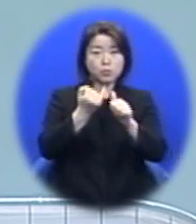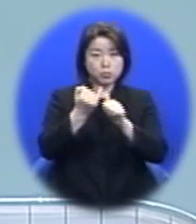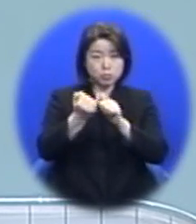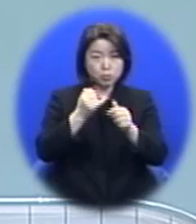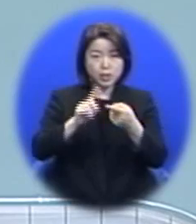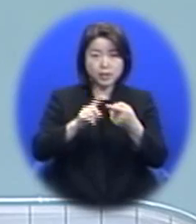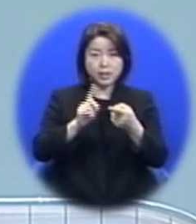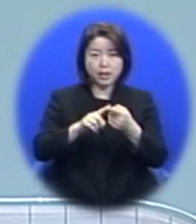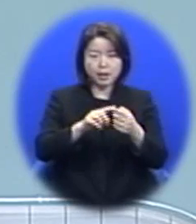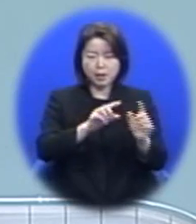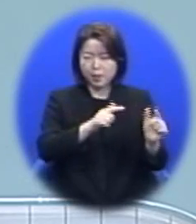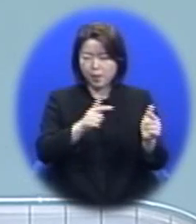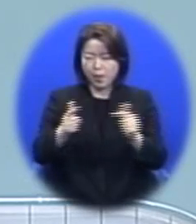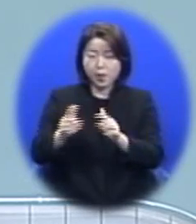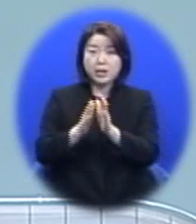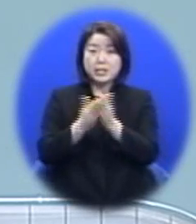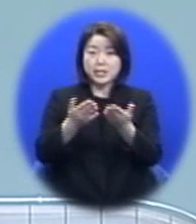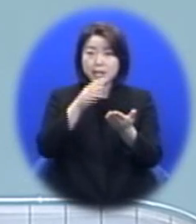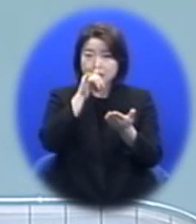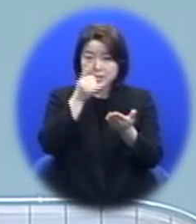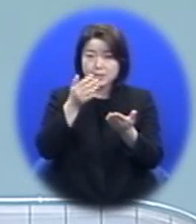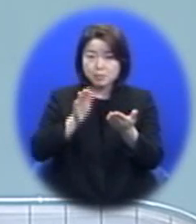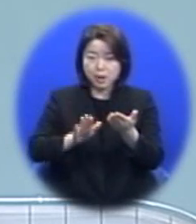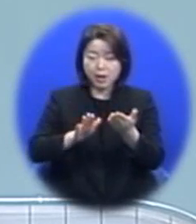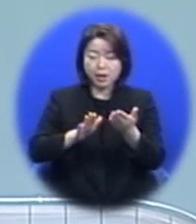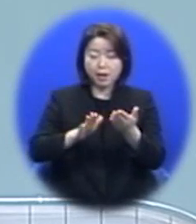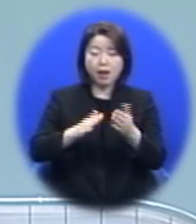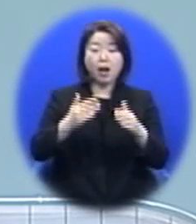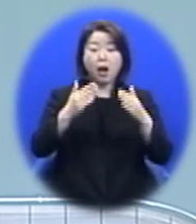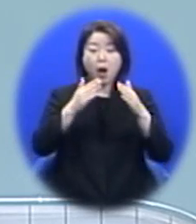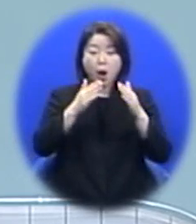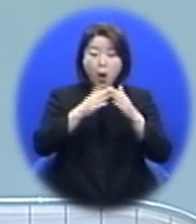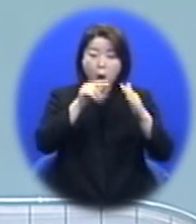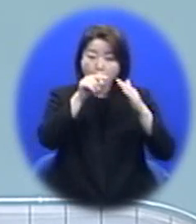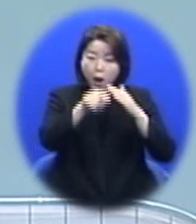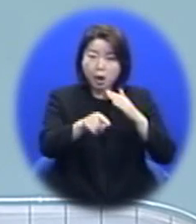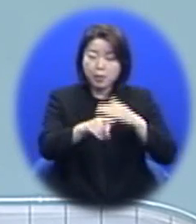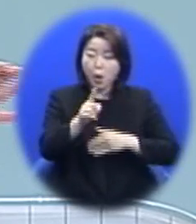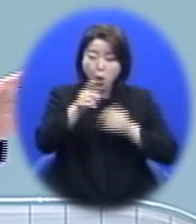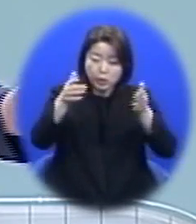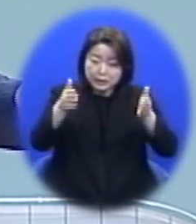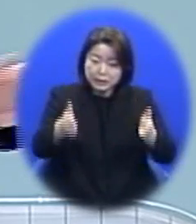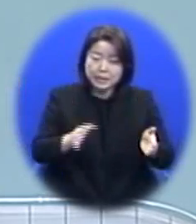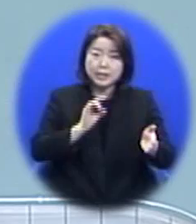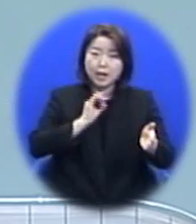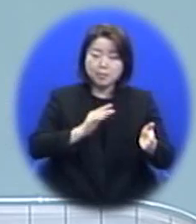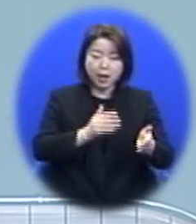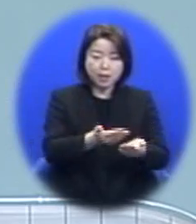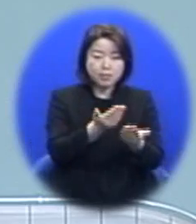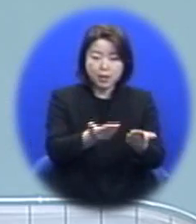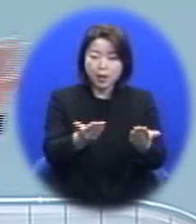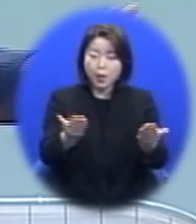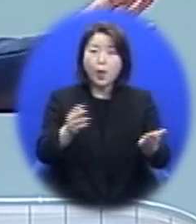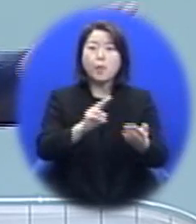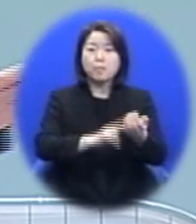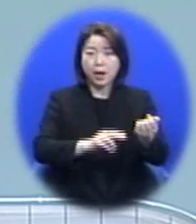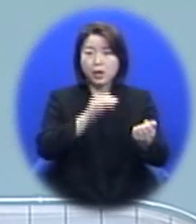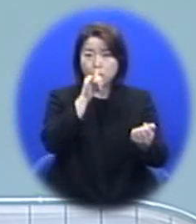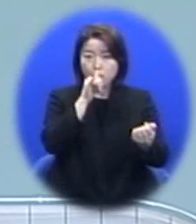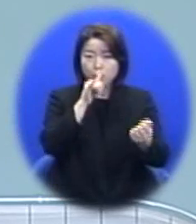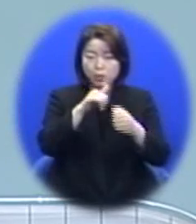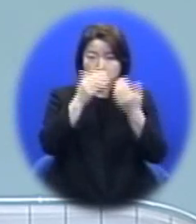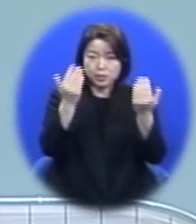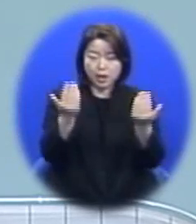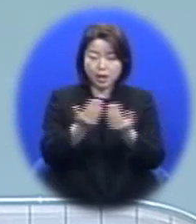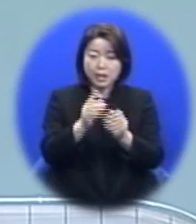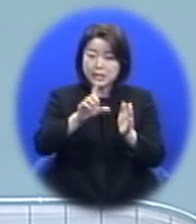굉장히 많습니다만 서점에 가보면 그 어느 기간 동안에만 이렇게 진열이 되고 그리고 다